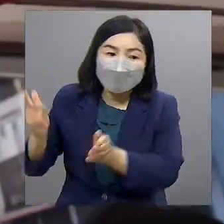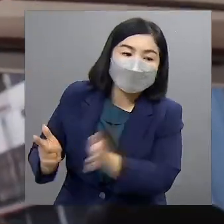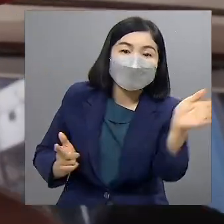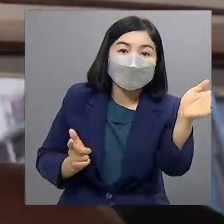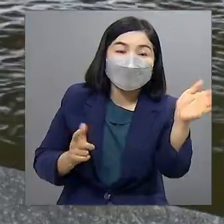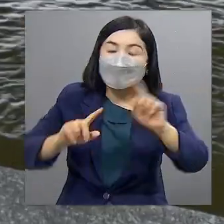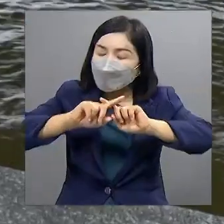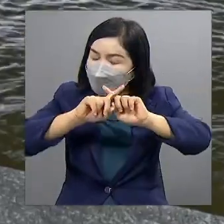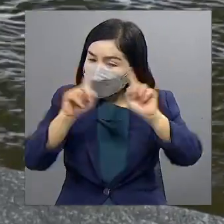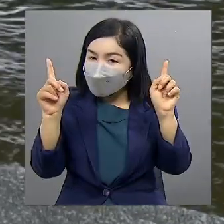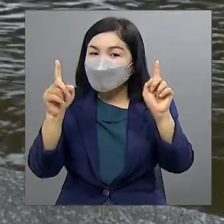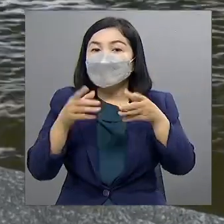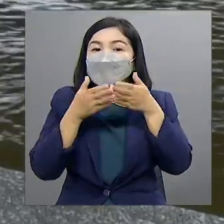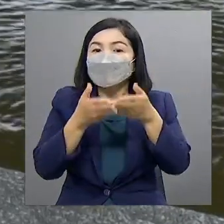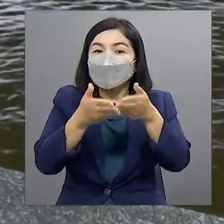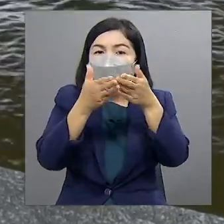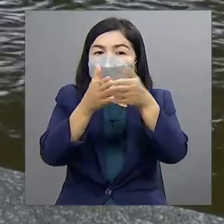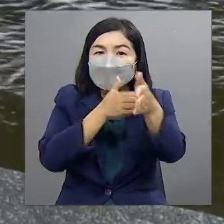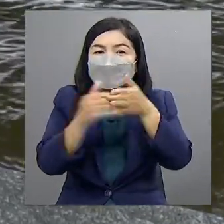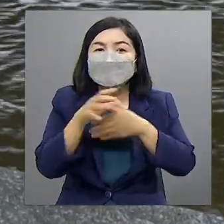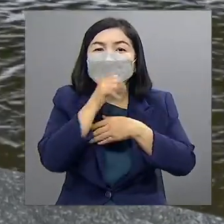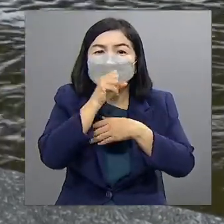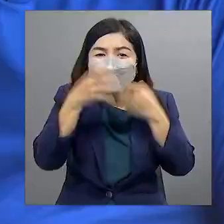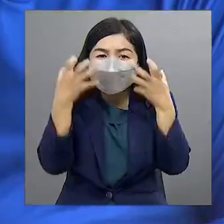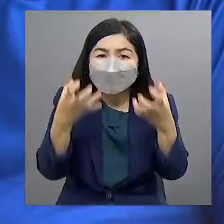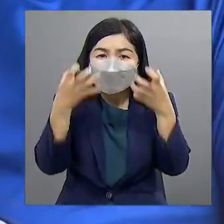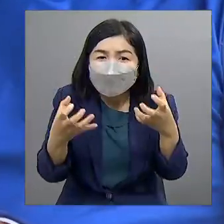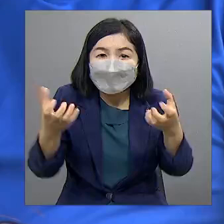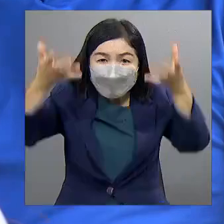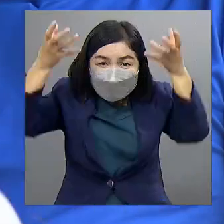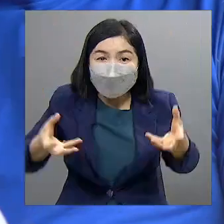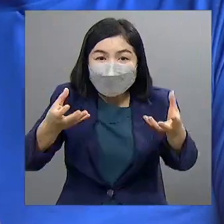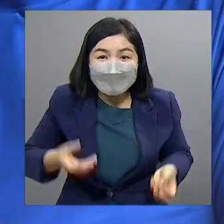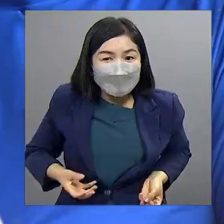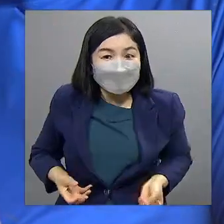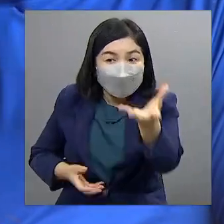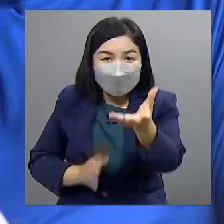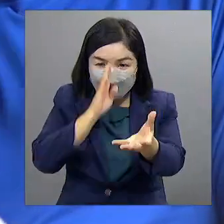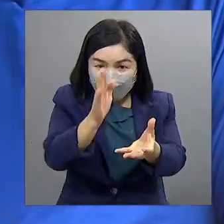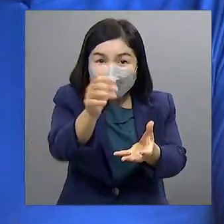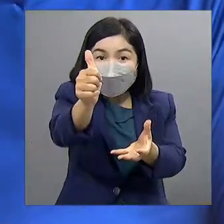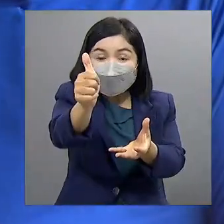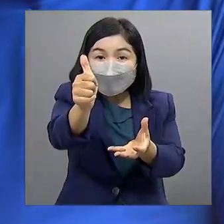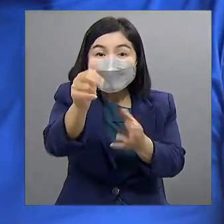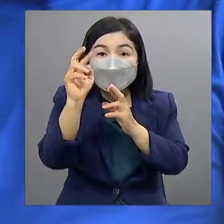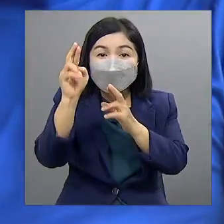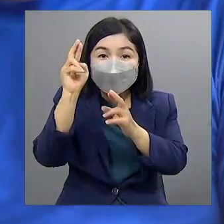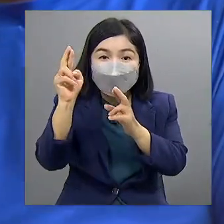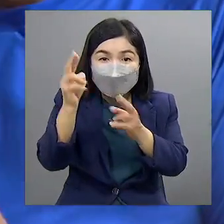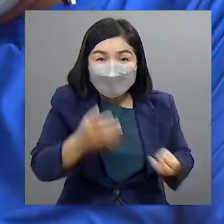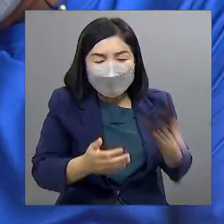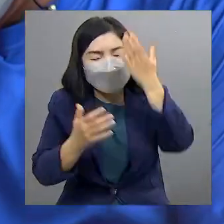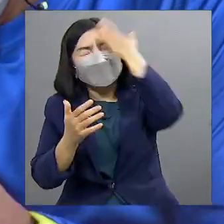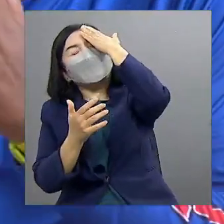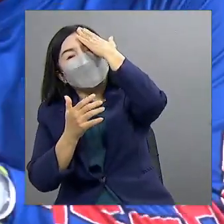บอร ์ สีส้มๆที่มันเป็นแข็ง ๆ อย่างนั้นเราสามารถคุมทิศทางได้แต่มันต้องระวังจะโยนกระแทกของผู้ประสบภั